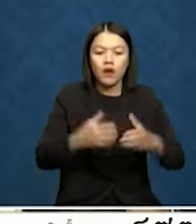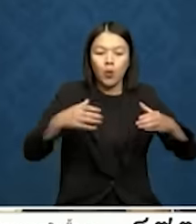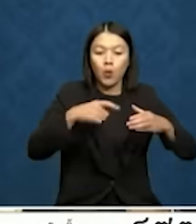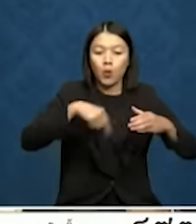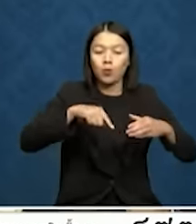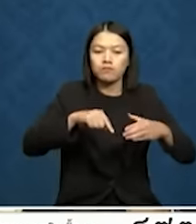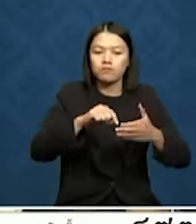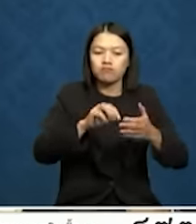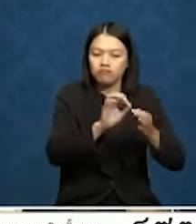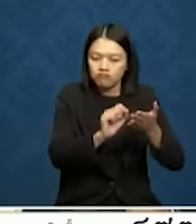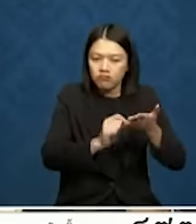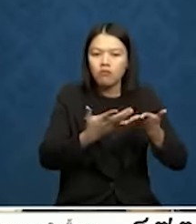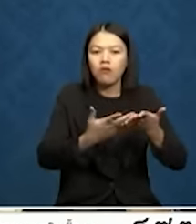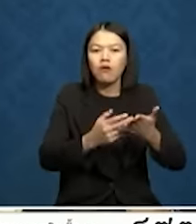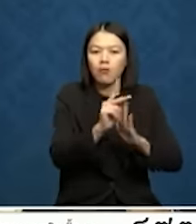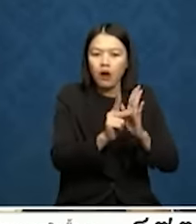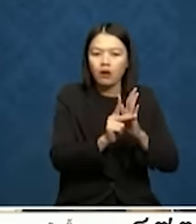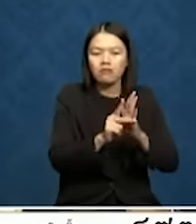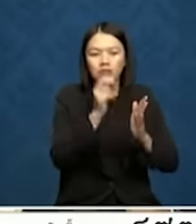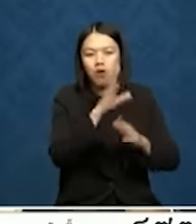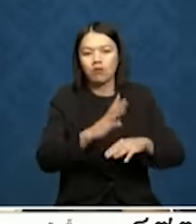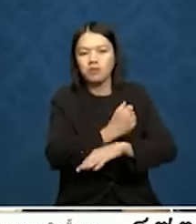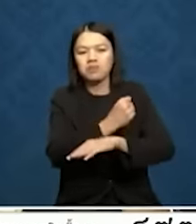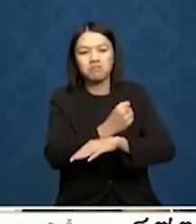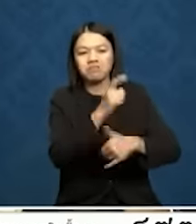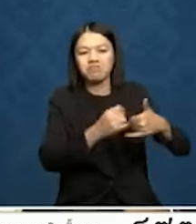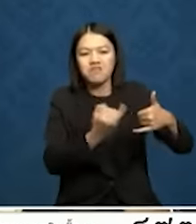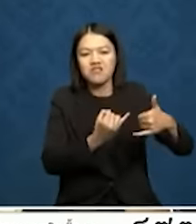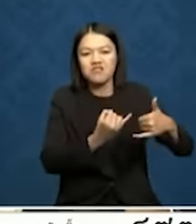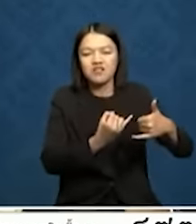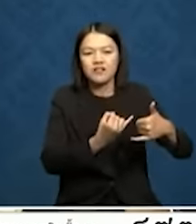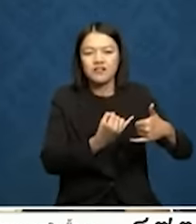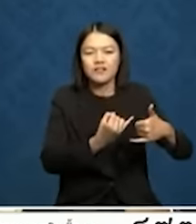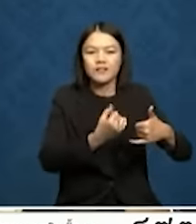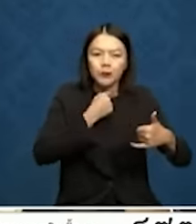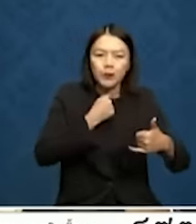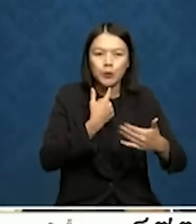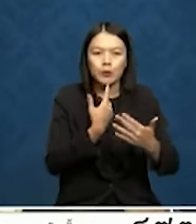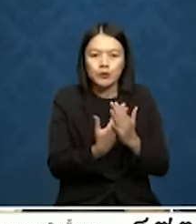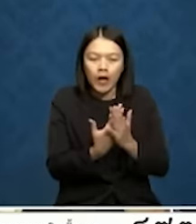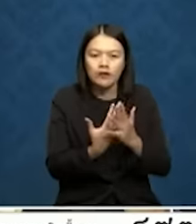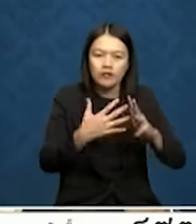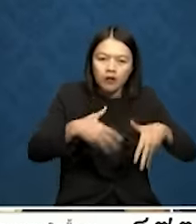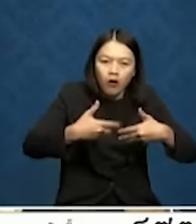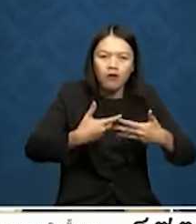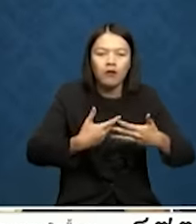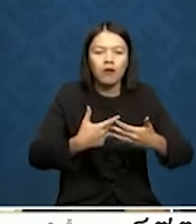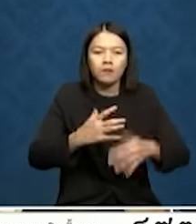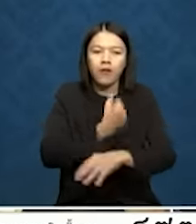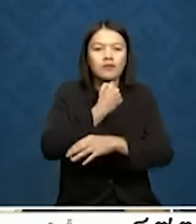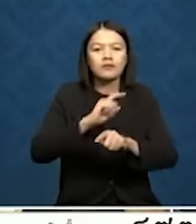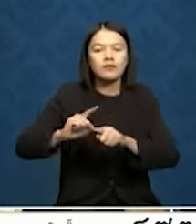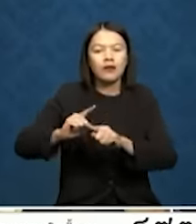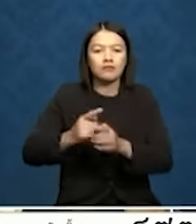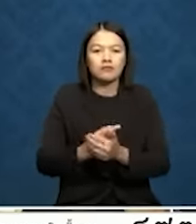นวคิดว่านักการเมืองเป็นสิ่งเลวร้ายที่พวกเขาต้องฉกฉวยโอกาสจากอำนาจที่ได้มาจากการปฏิวัติรัฐประหาร